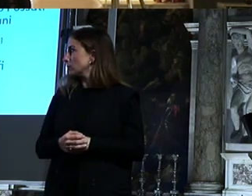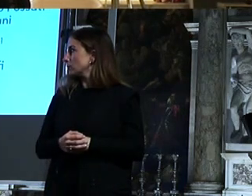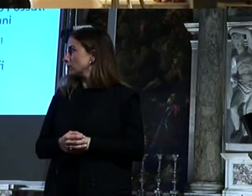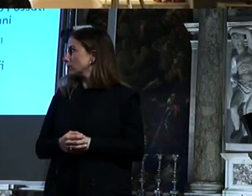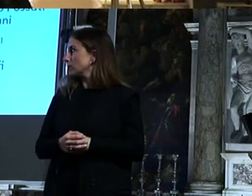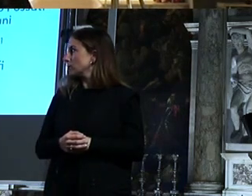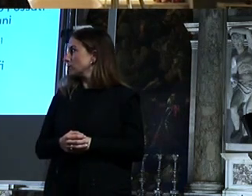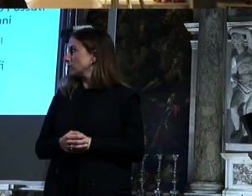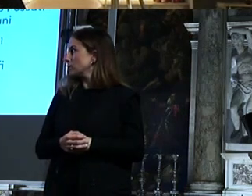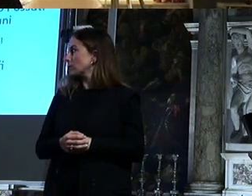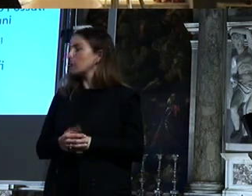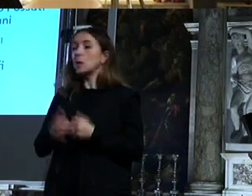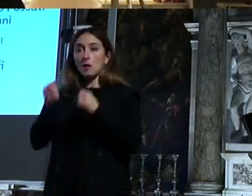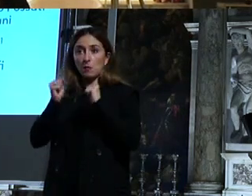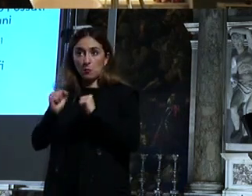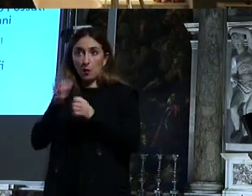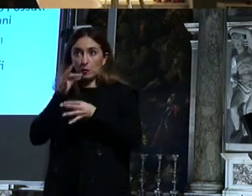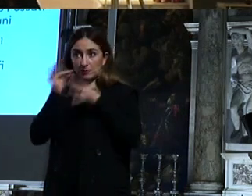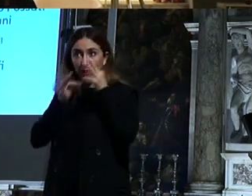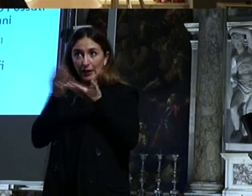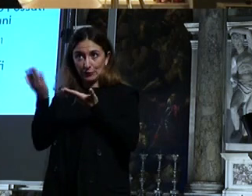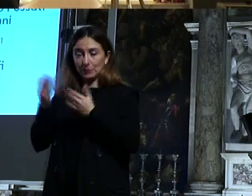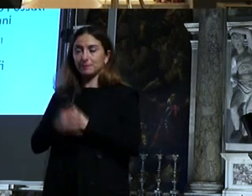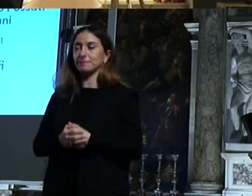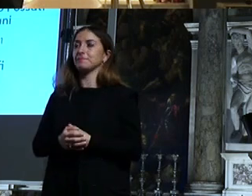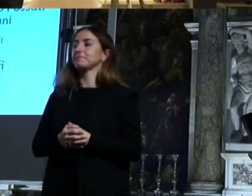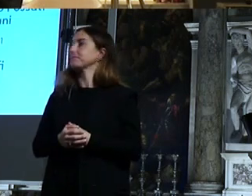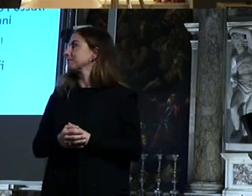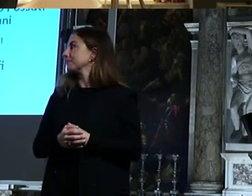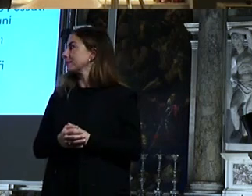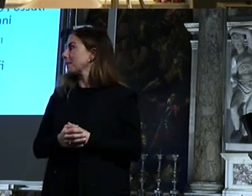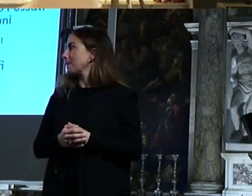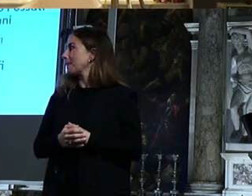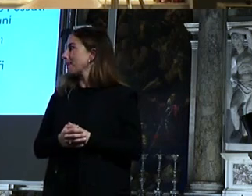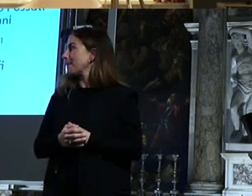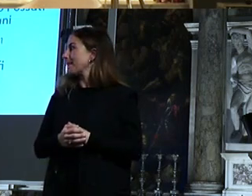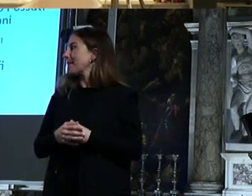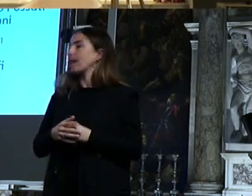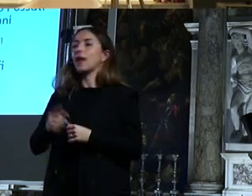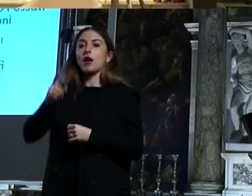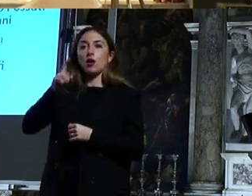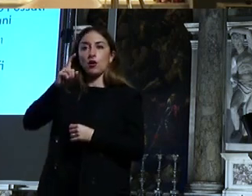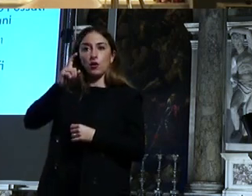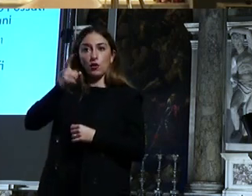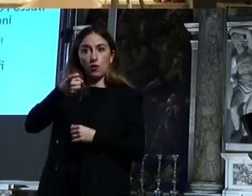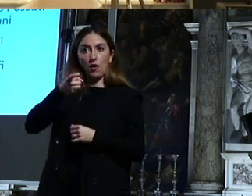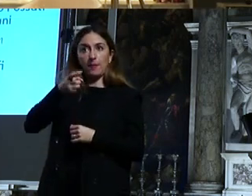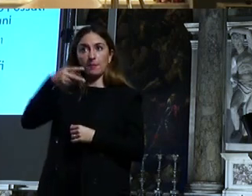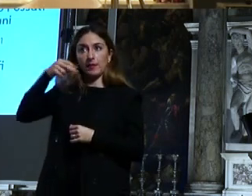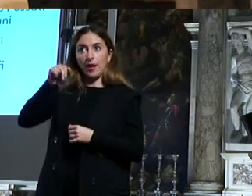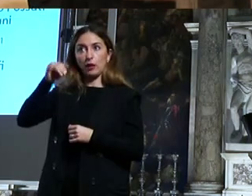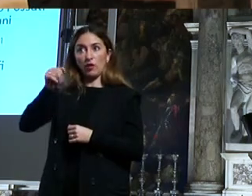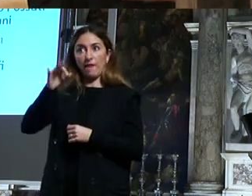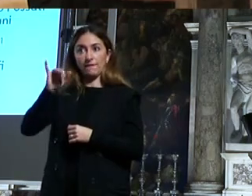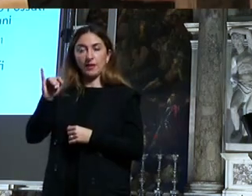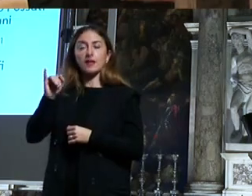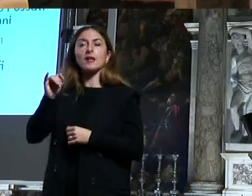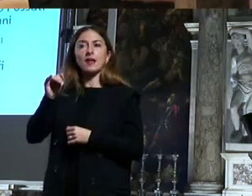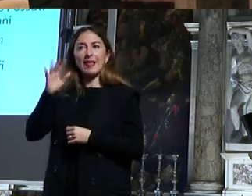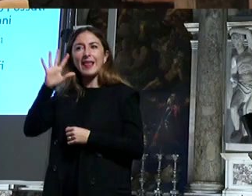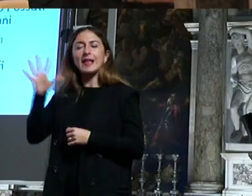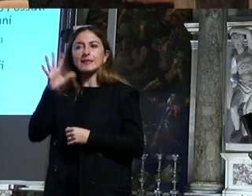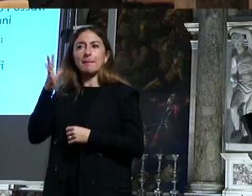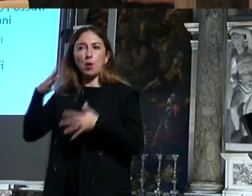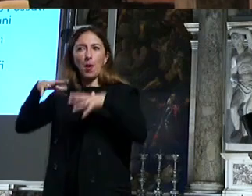Vuoi dare la tua motivazione? Grazie. Allora, Gholam Najafi rappresenta un importante esempio di